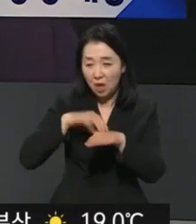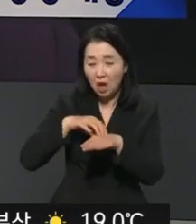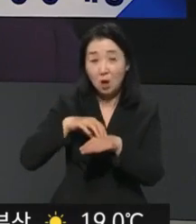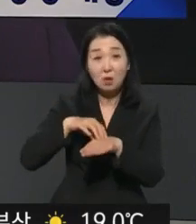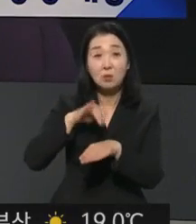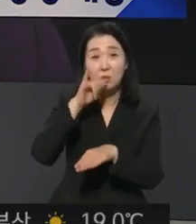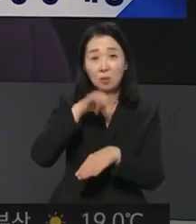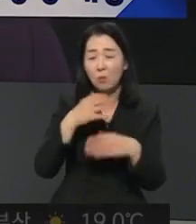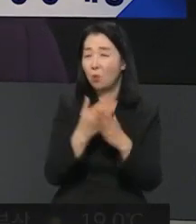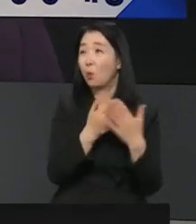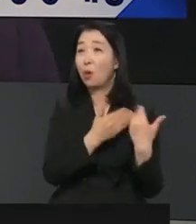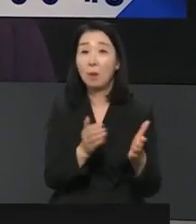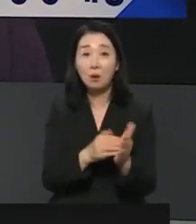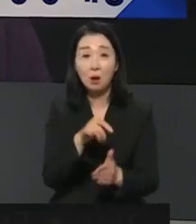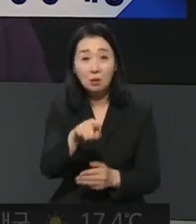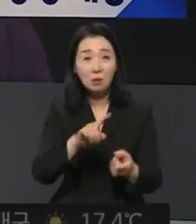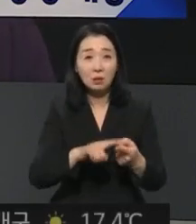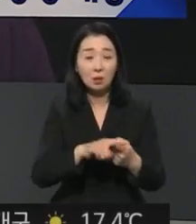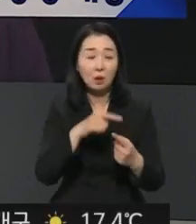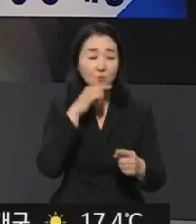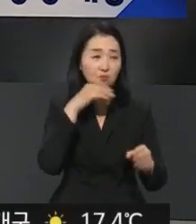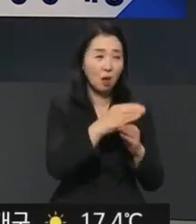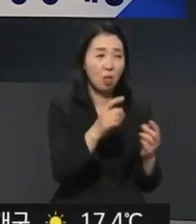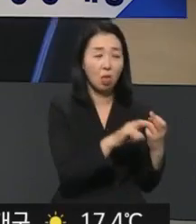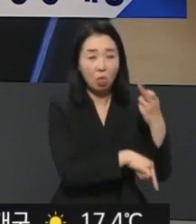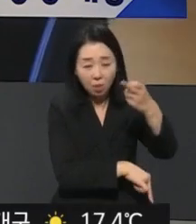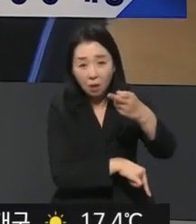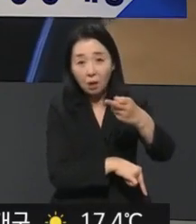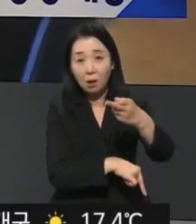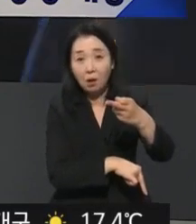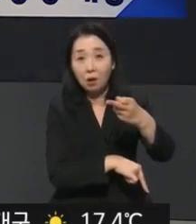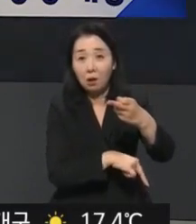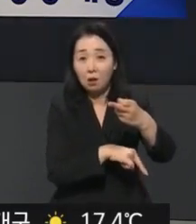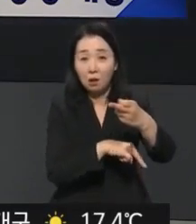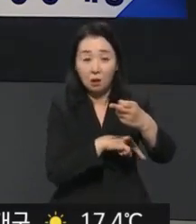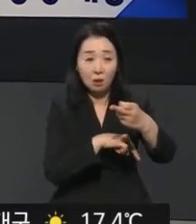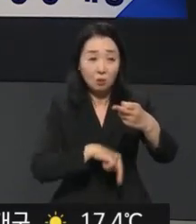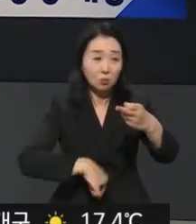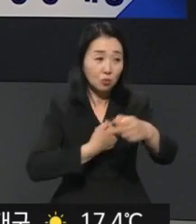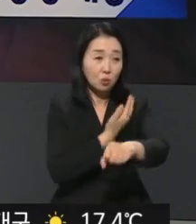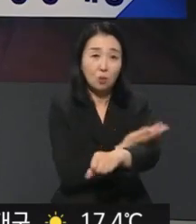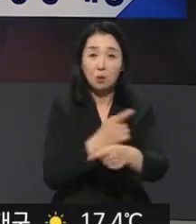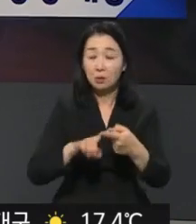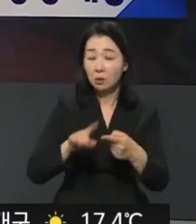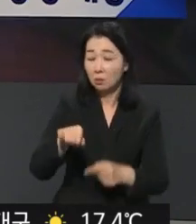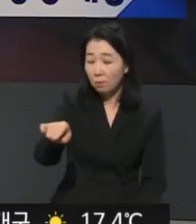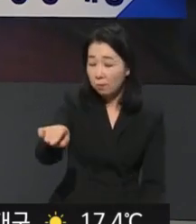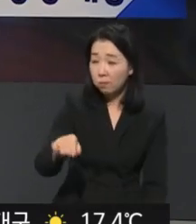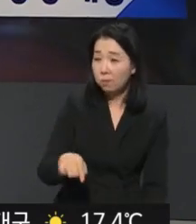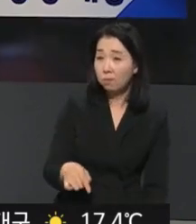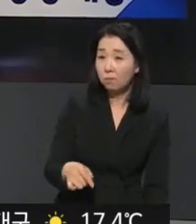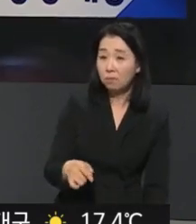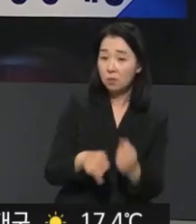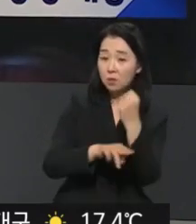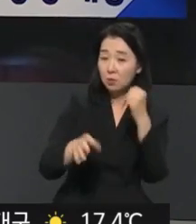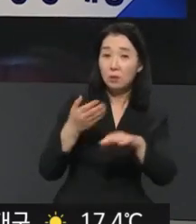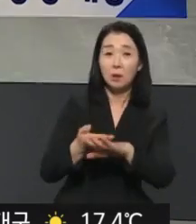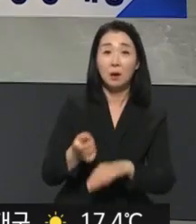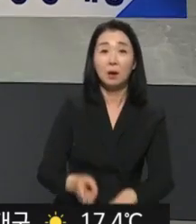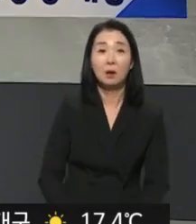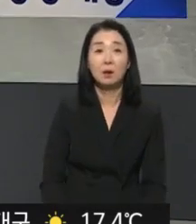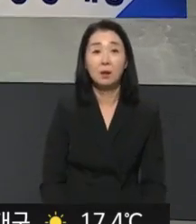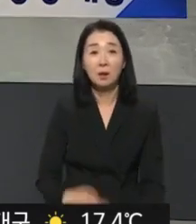대해 외면하고 거기에 대응한 우리의 불가침적 자위권 행사를 거론한 것, 명백한 이중 기준이라고 했습니다.